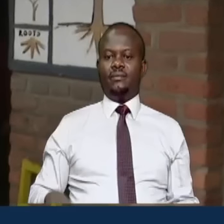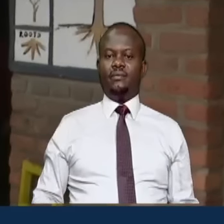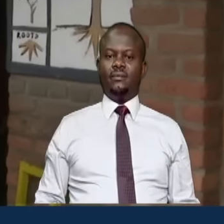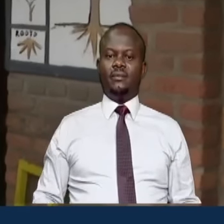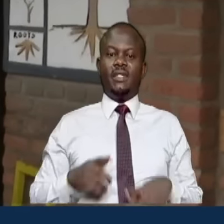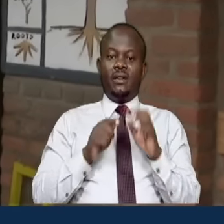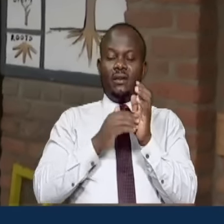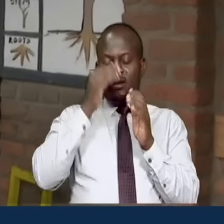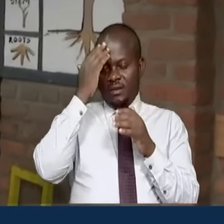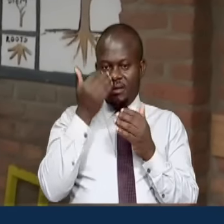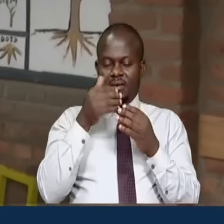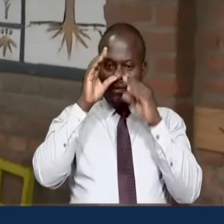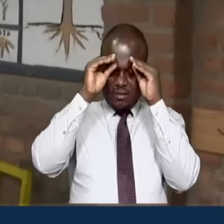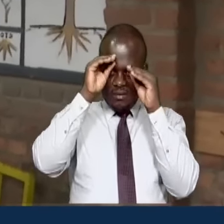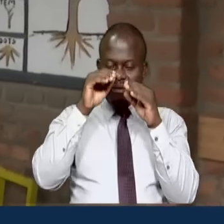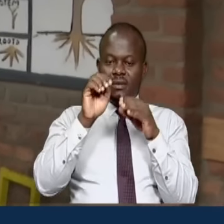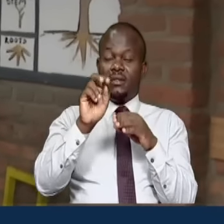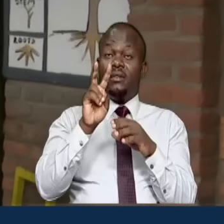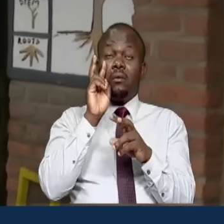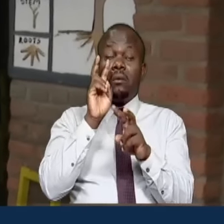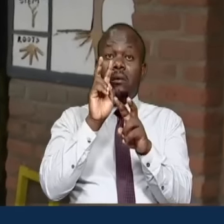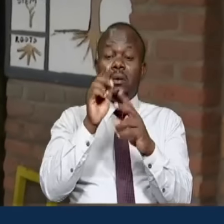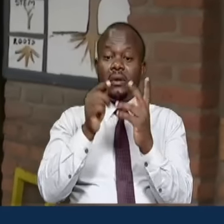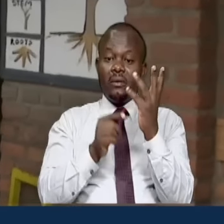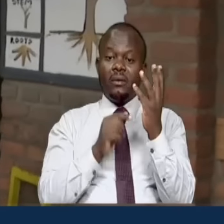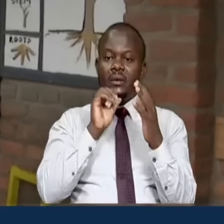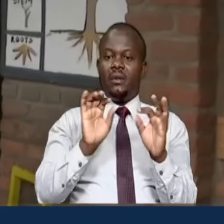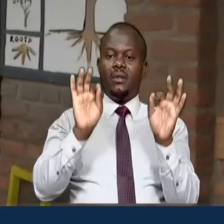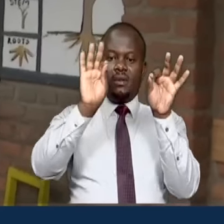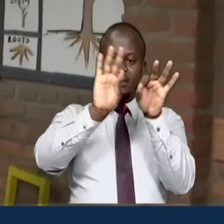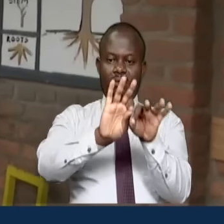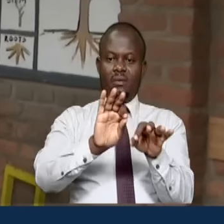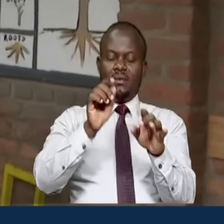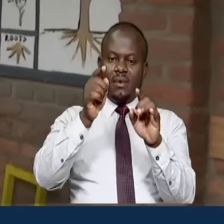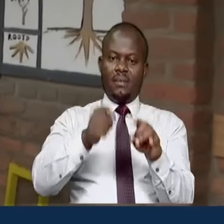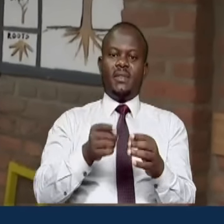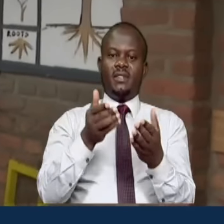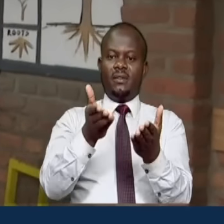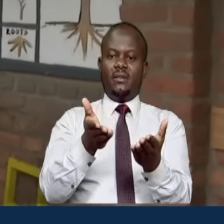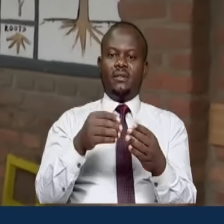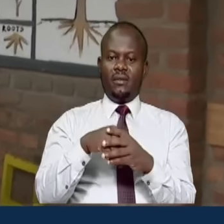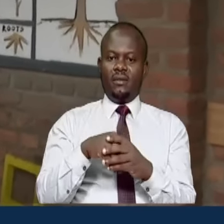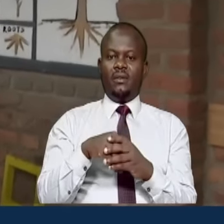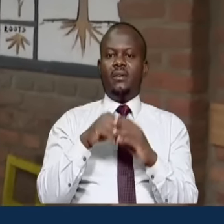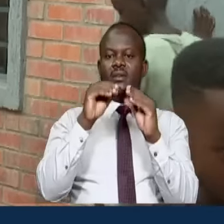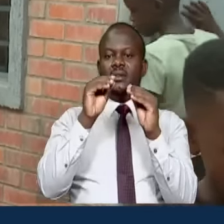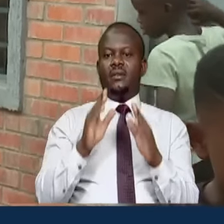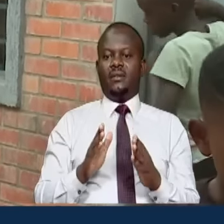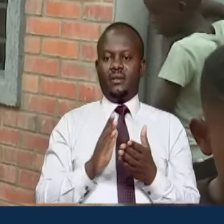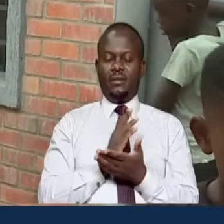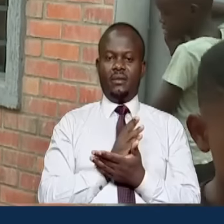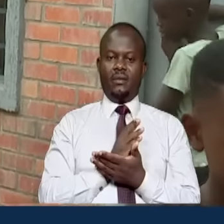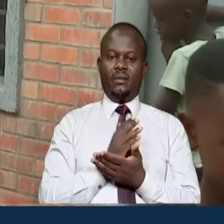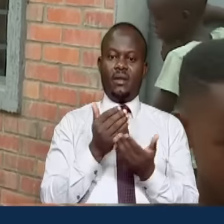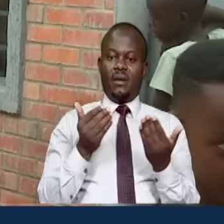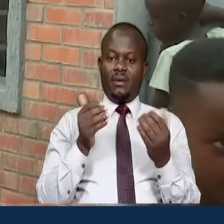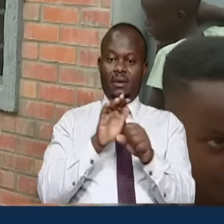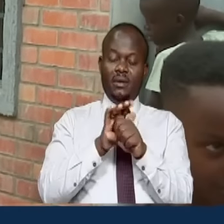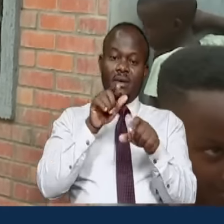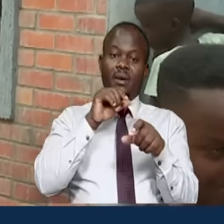Ako ya mwana irwe kuri televiziyo areba ibintu bitari ngombwa, bamuzana hano ku mu giporoso tukabigisha. Abana benshi baza